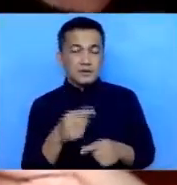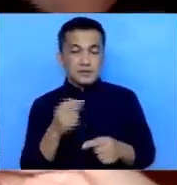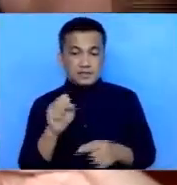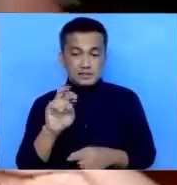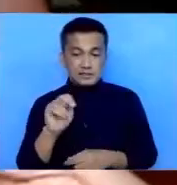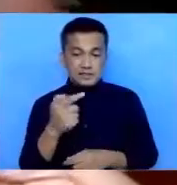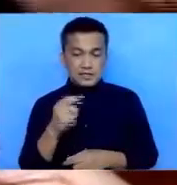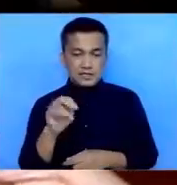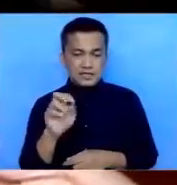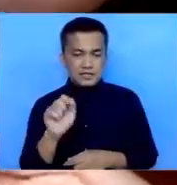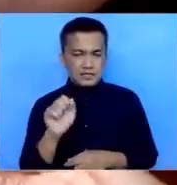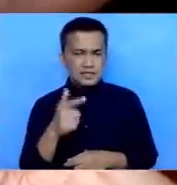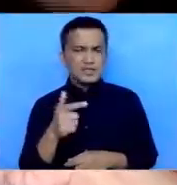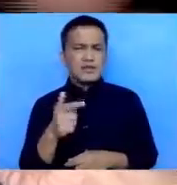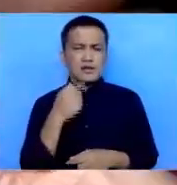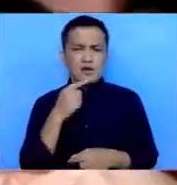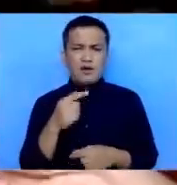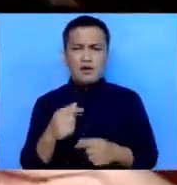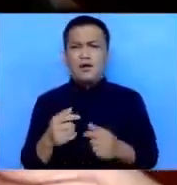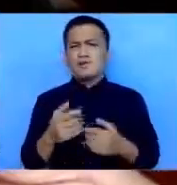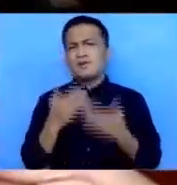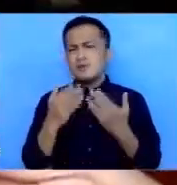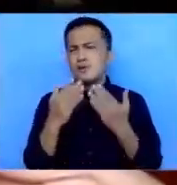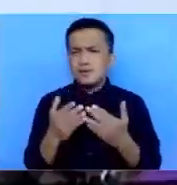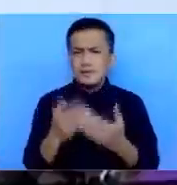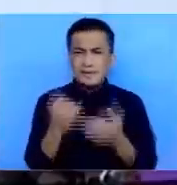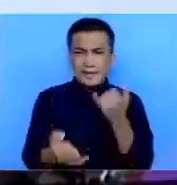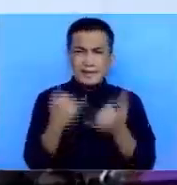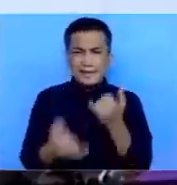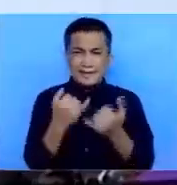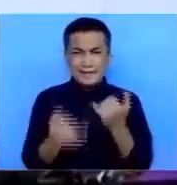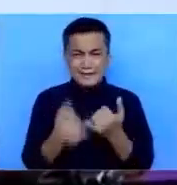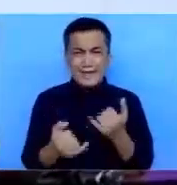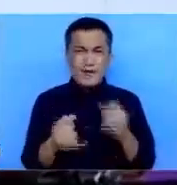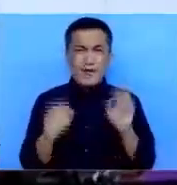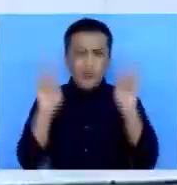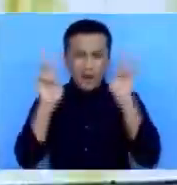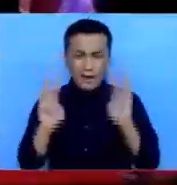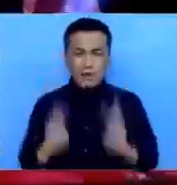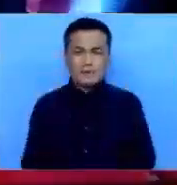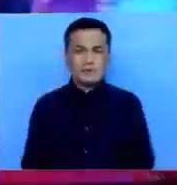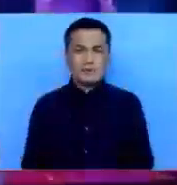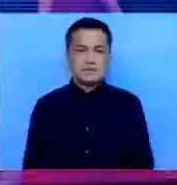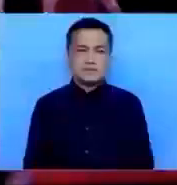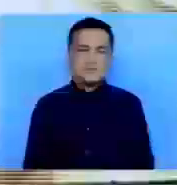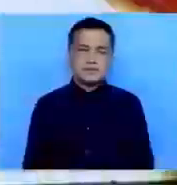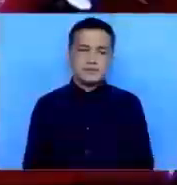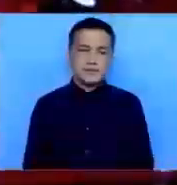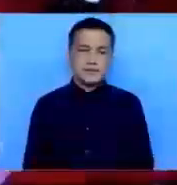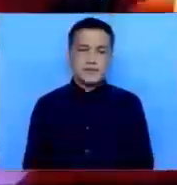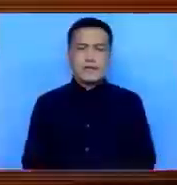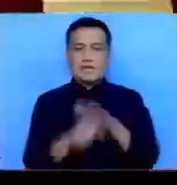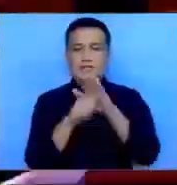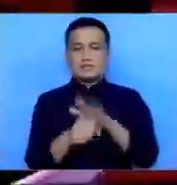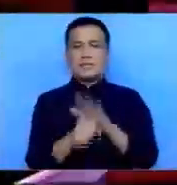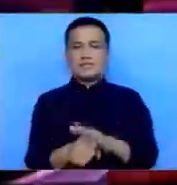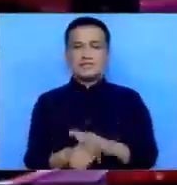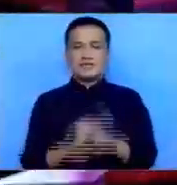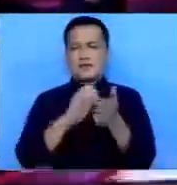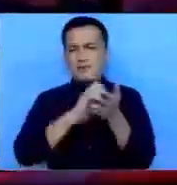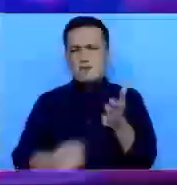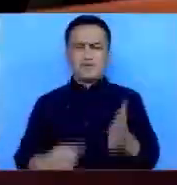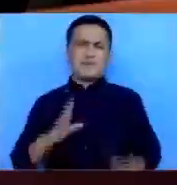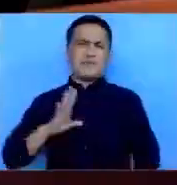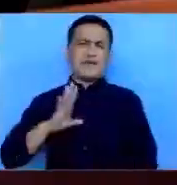siya at umabot kami isang taon at ito, Grand Finals na! Makabawas na tayo sa stress. Para sa amin, okay na yun.